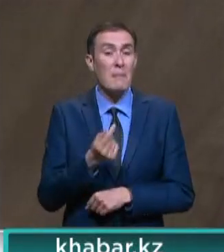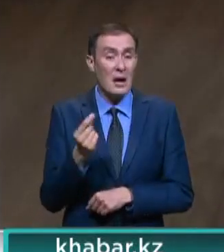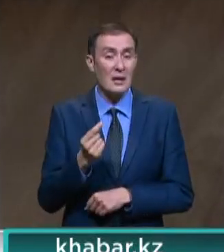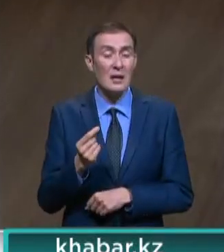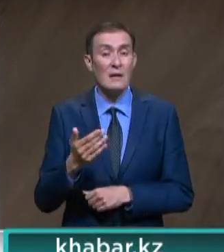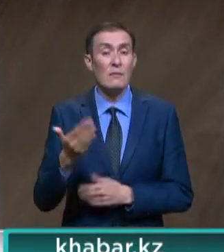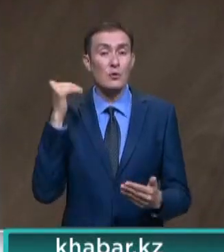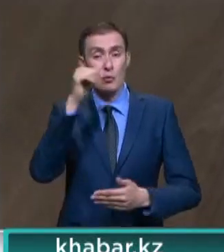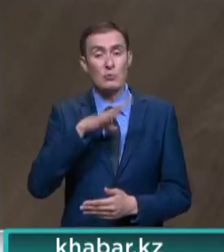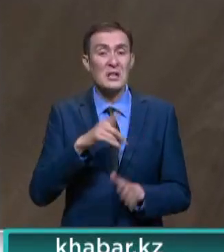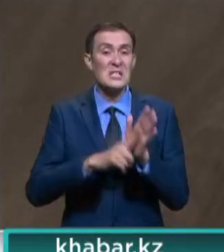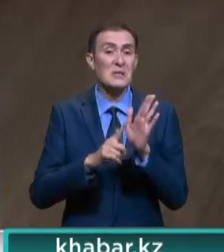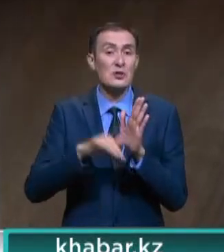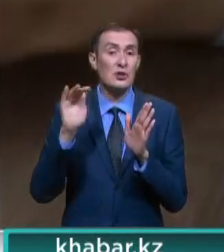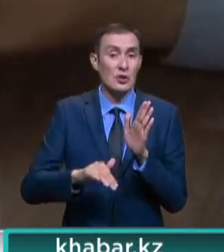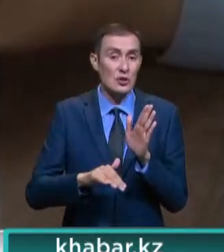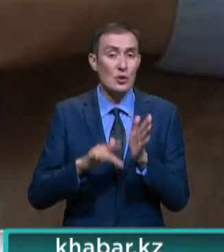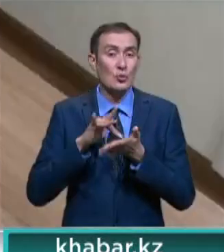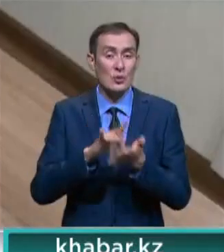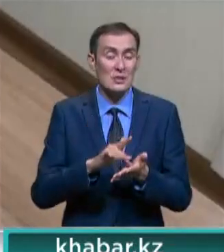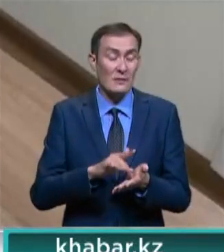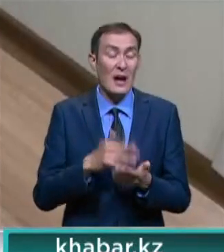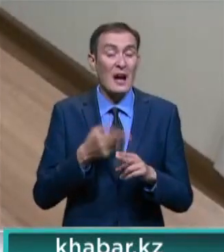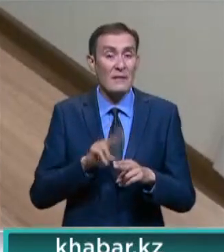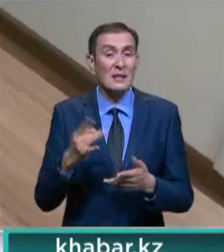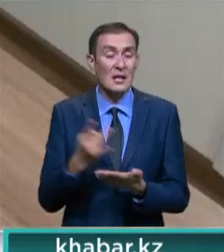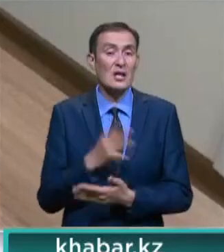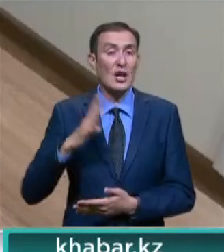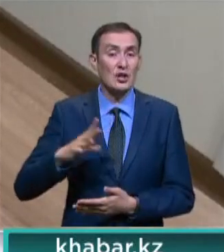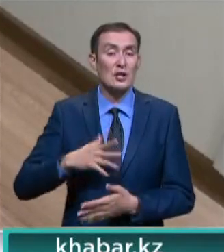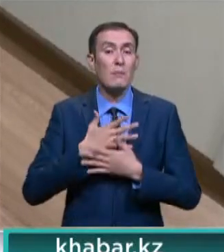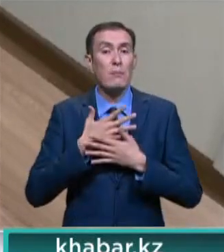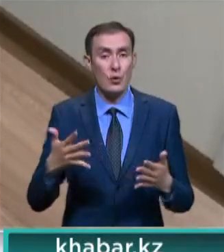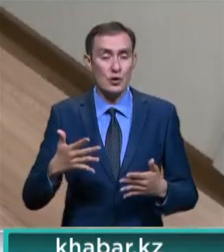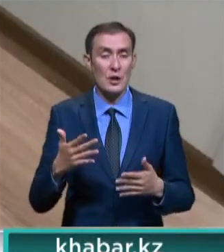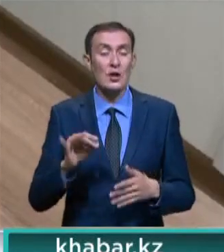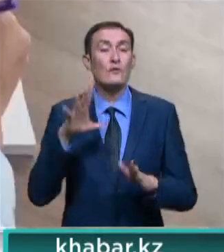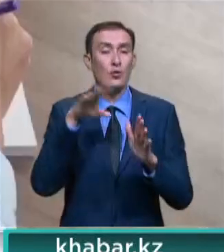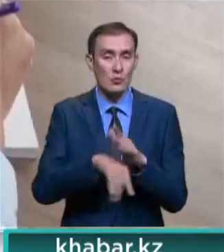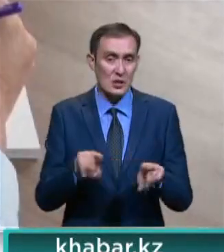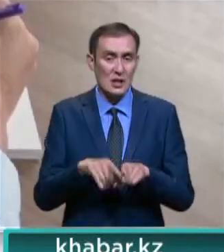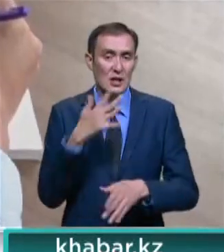сезон там побывало всего 70 тысяч туристов-казахстанцев. В этот раз ожидается больше гостей, в том числе из